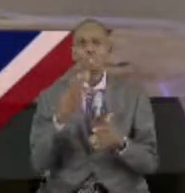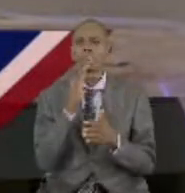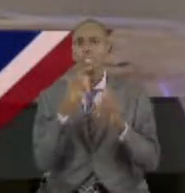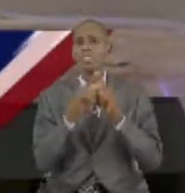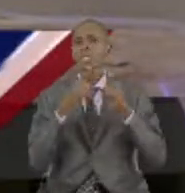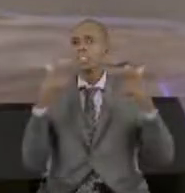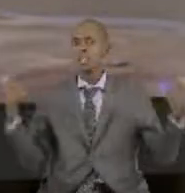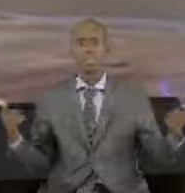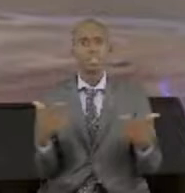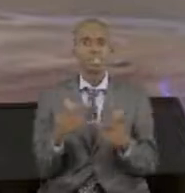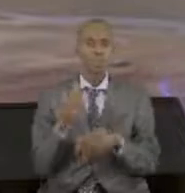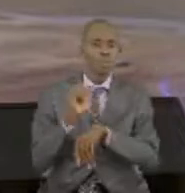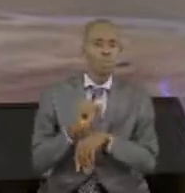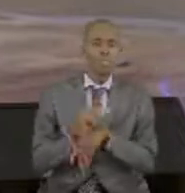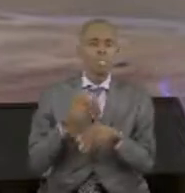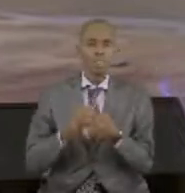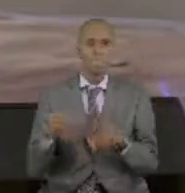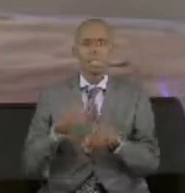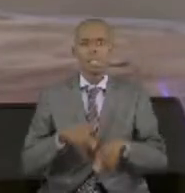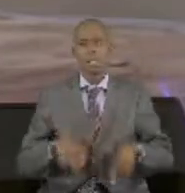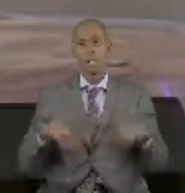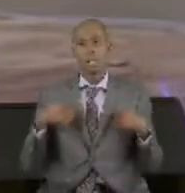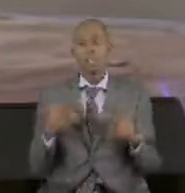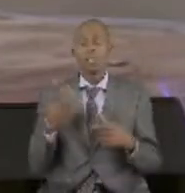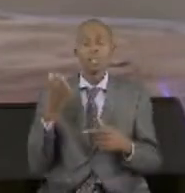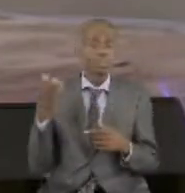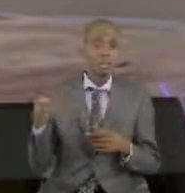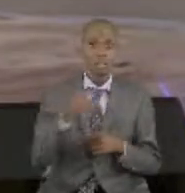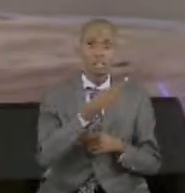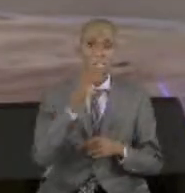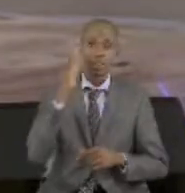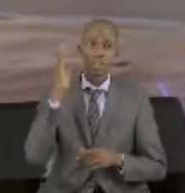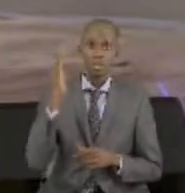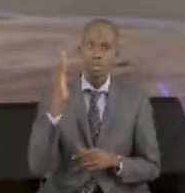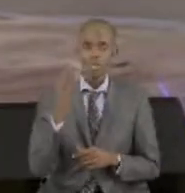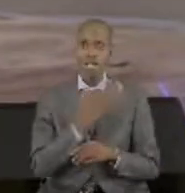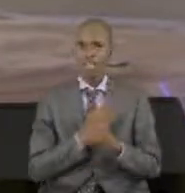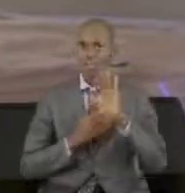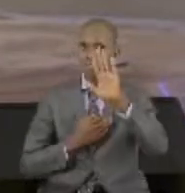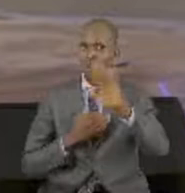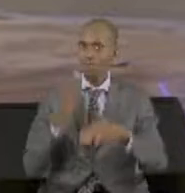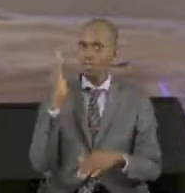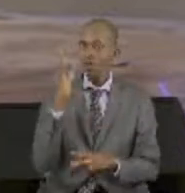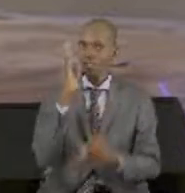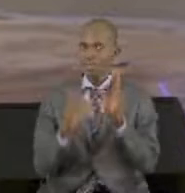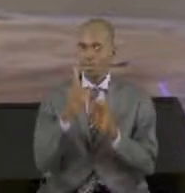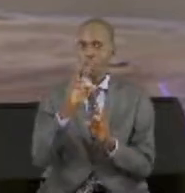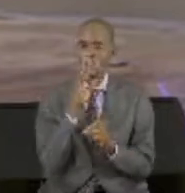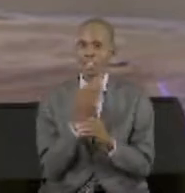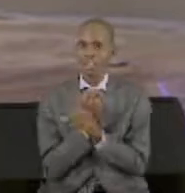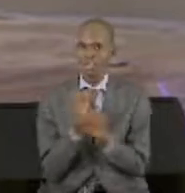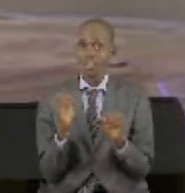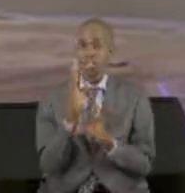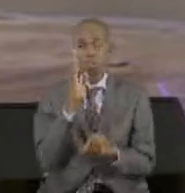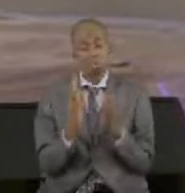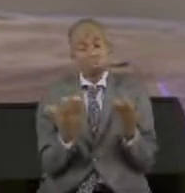manifestation de la grâce de dieu dans leur vie mme le témoignage est très moyenne également situé rue du neubourg que